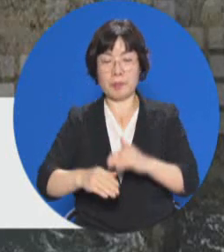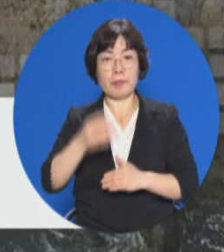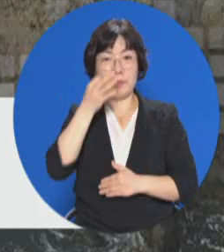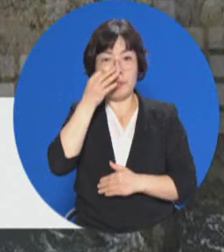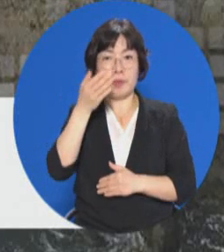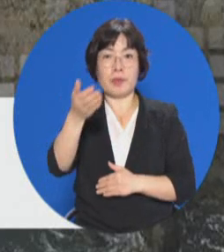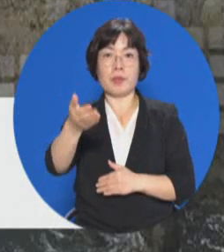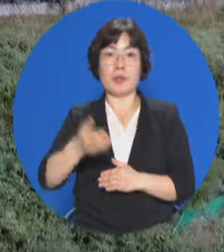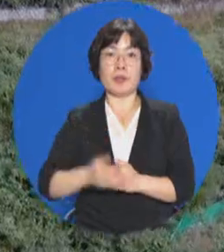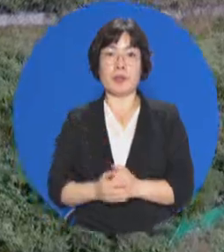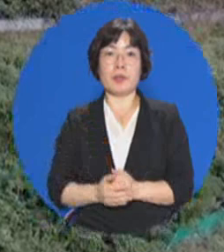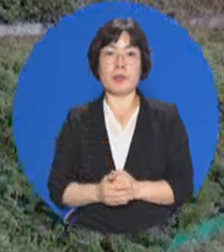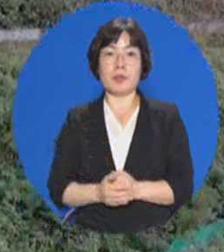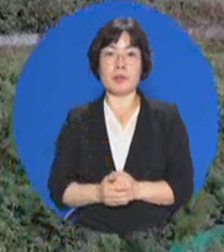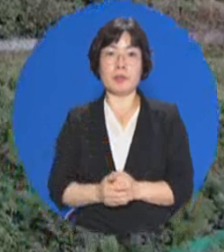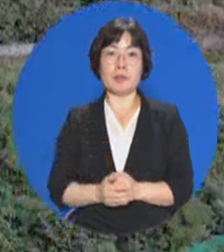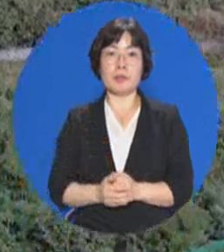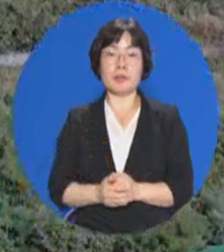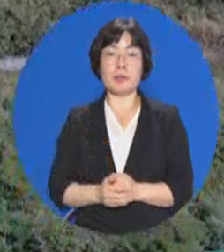보도합니다.